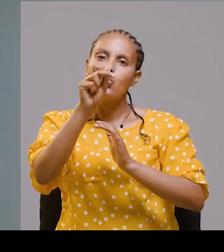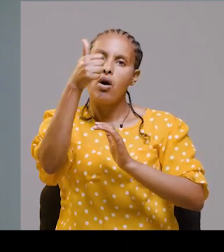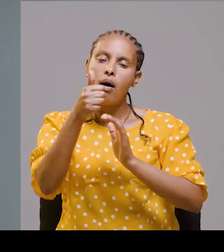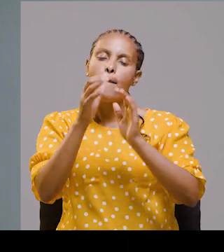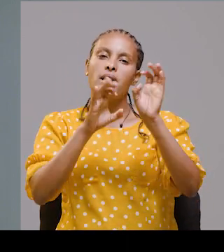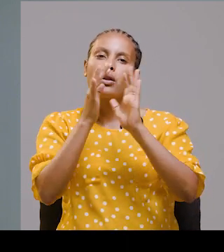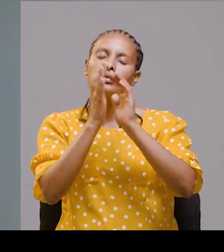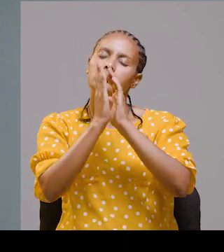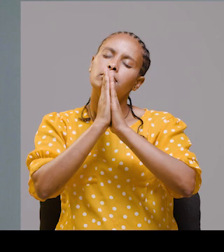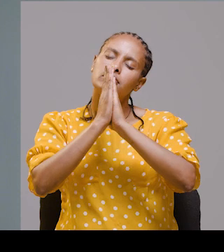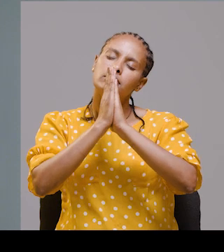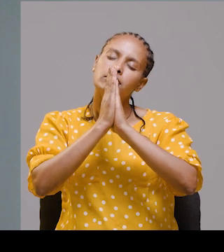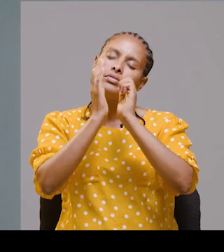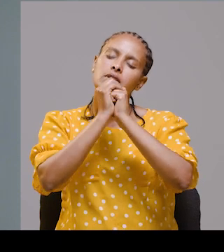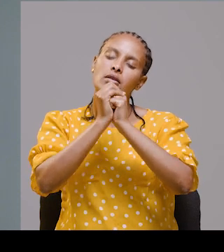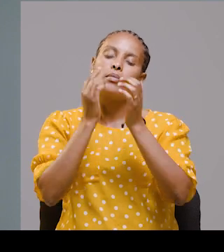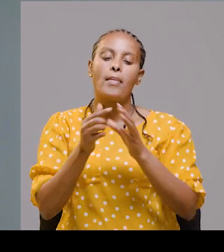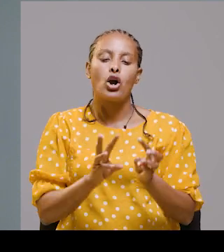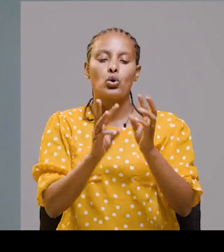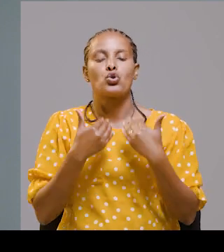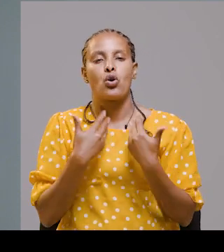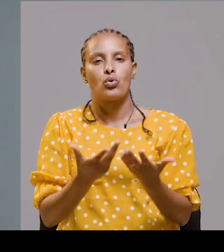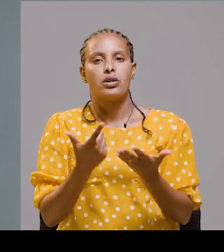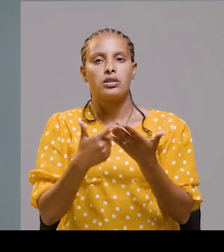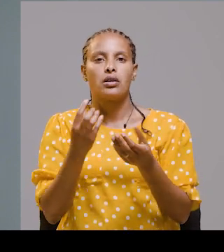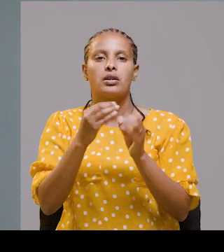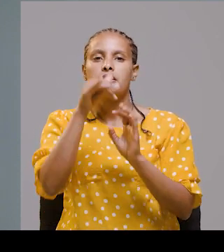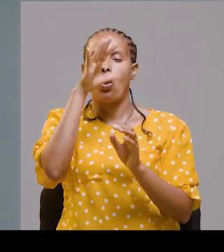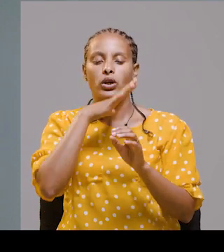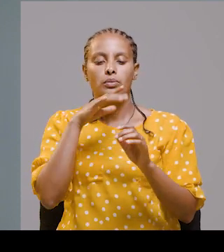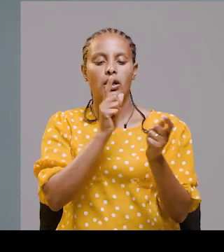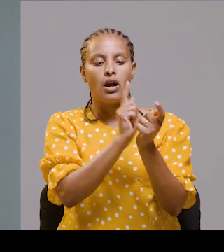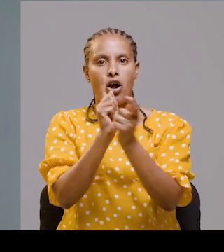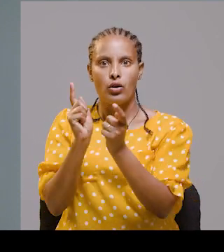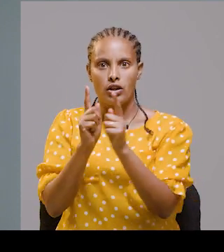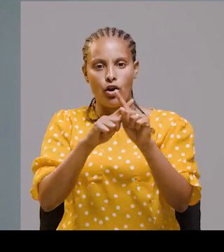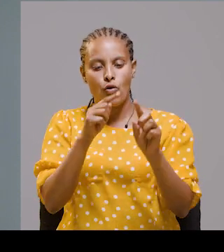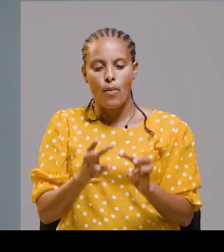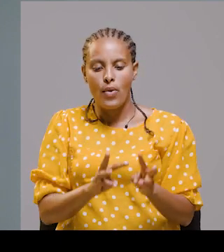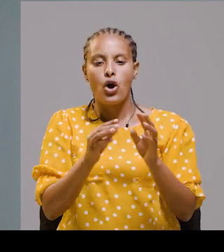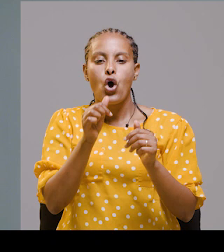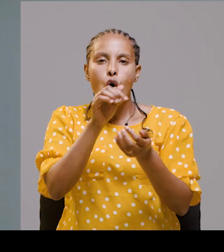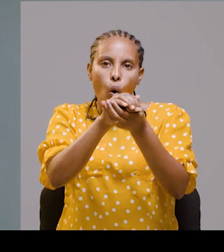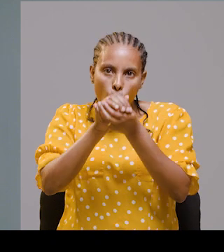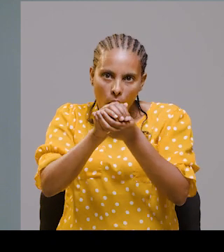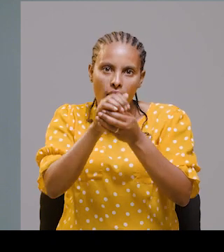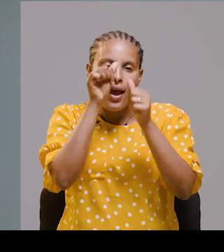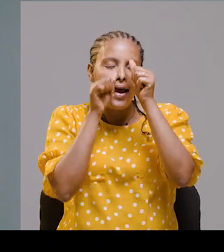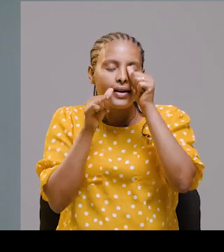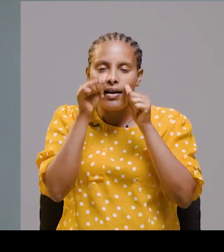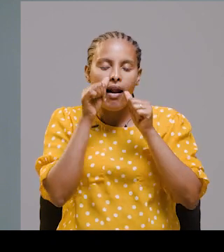ይችላል። እነዚህ አይነት መንገዶች አሉ። ከዛ አልፎ ደግሞ ሰዎች የሚገናኙባቸው የተለያዩ መንገዶች አሉ። እቁብ አለ፣ እድር